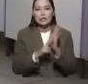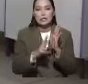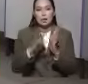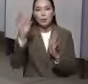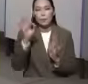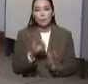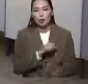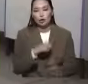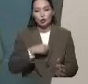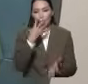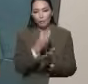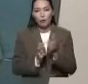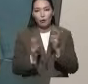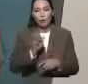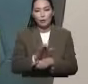80% өзімізде өндіріледі.